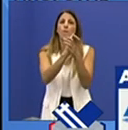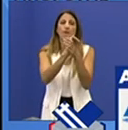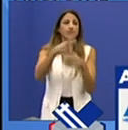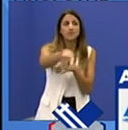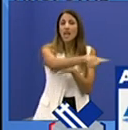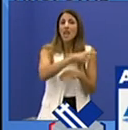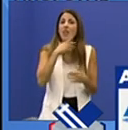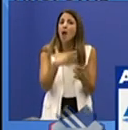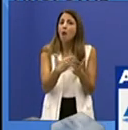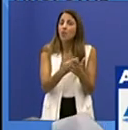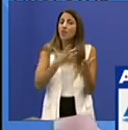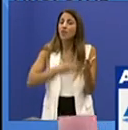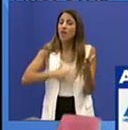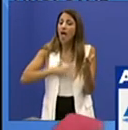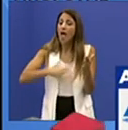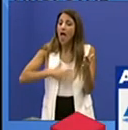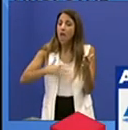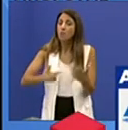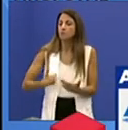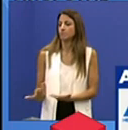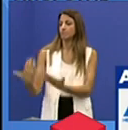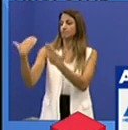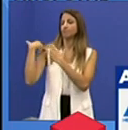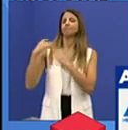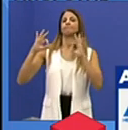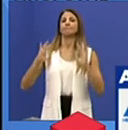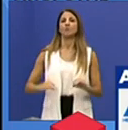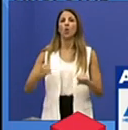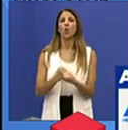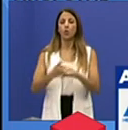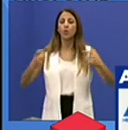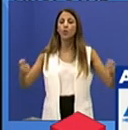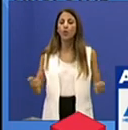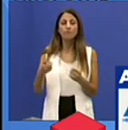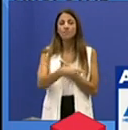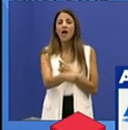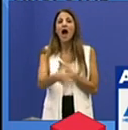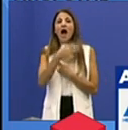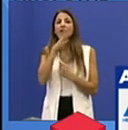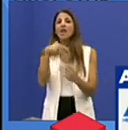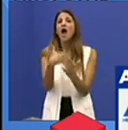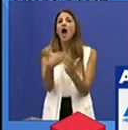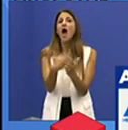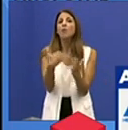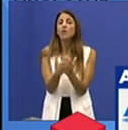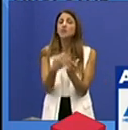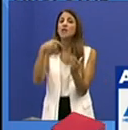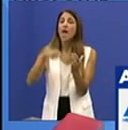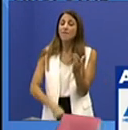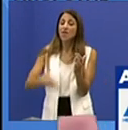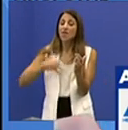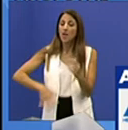του να πάρουμε τις τύχες μας στα χέρια μας. Η ανάγκη να αποδείξουμε ότι μπορούμε να μεγαλουργήσουμε εδώ στον τόπο